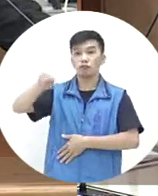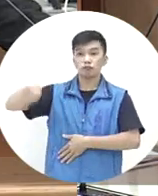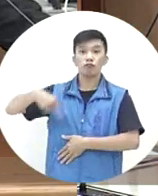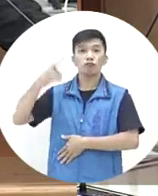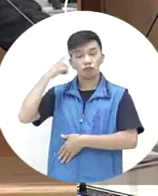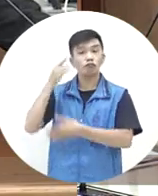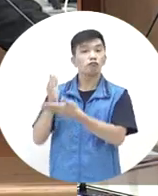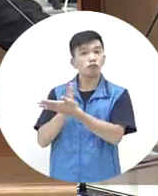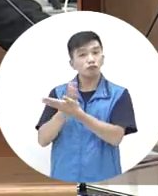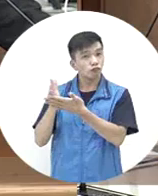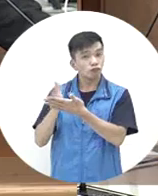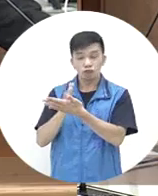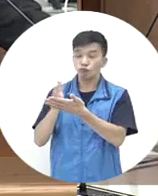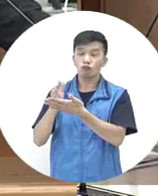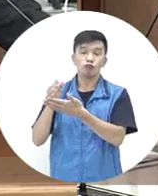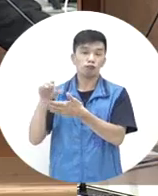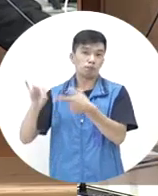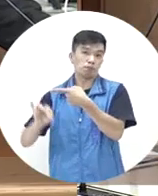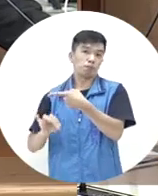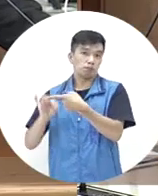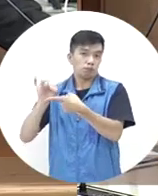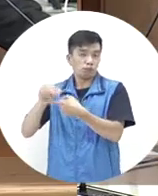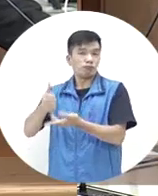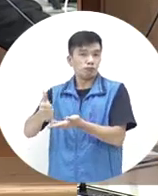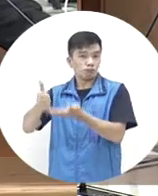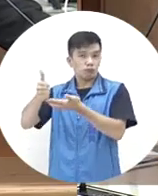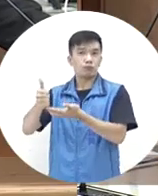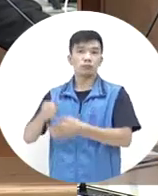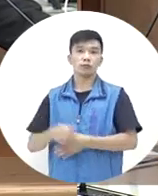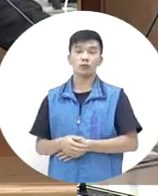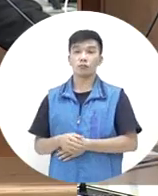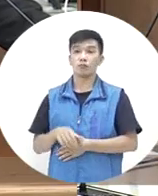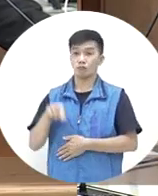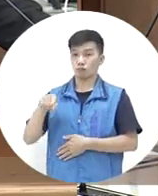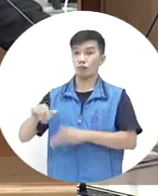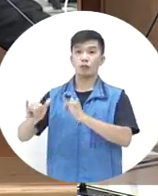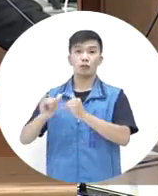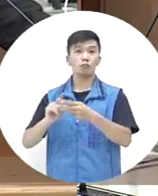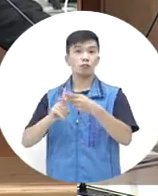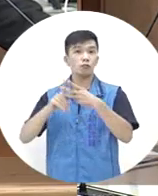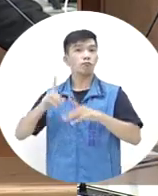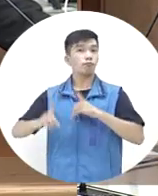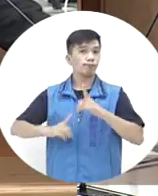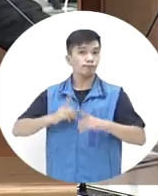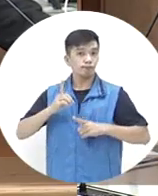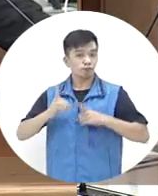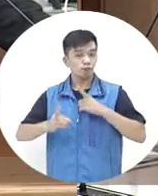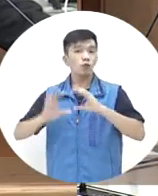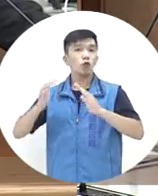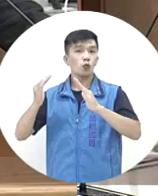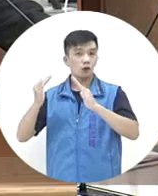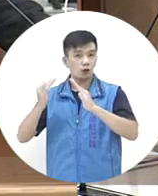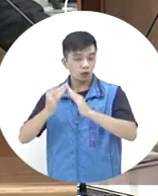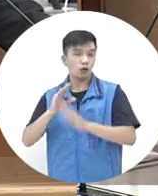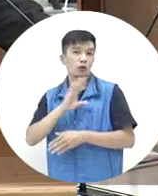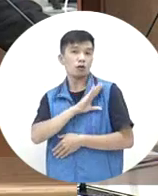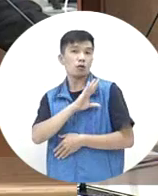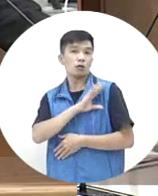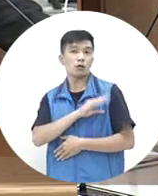断，我百分百的尊重，这才是民主自由国家所应有的态度